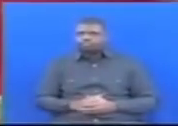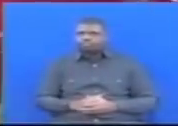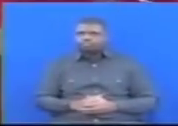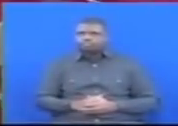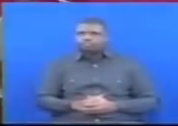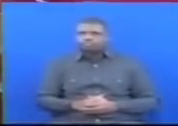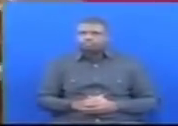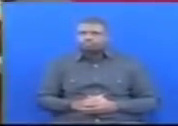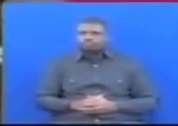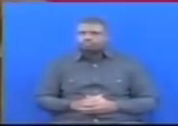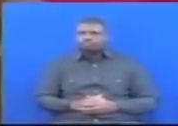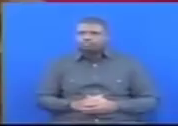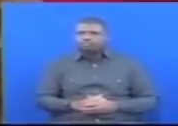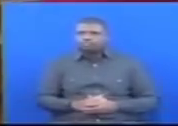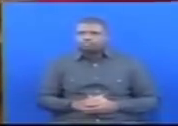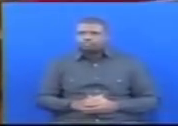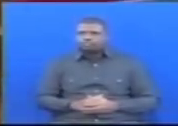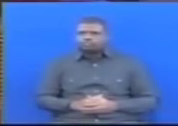tafadhali.